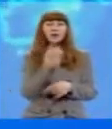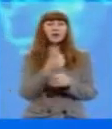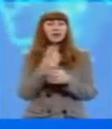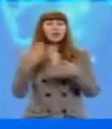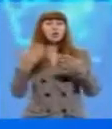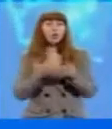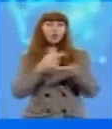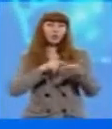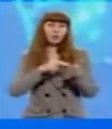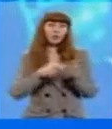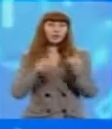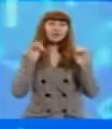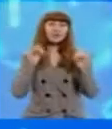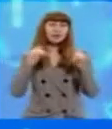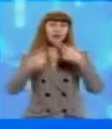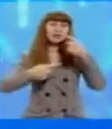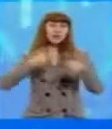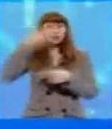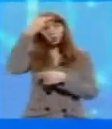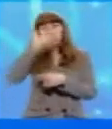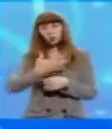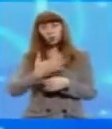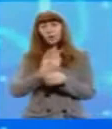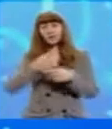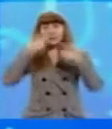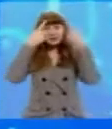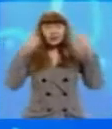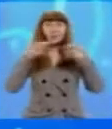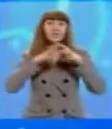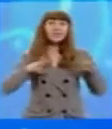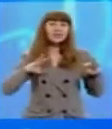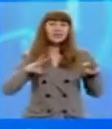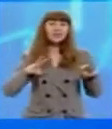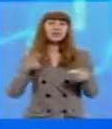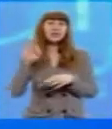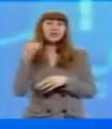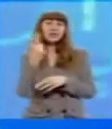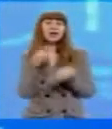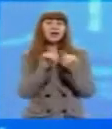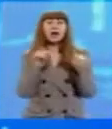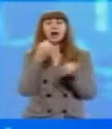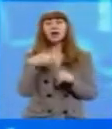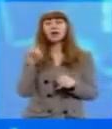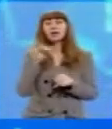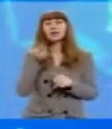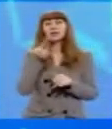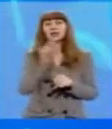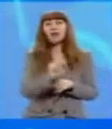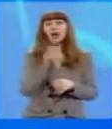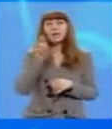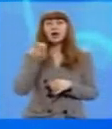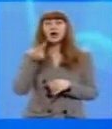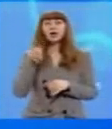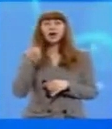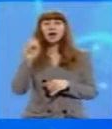беру ағартушылық телевизиялық жоба болмақ. Бұл туралы ақпарат және қоғамдық даму министрі Аида Балаева мәлімдеді. Министрдің сөзіне